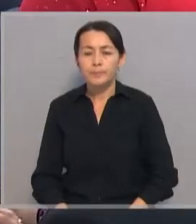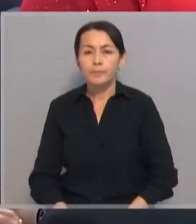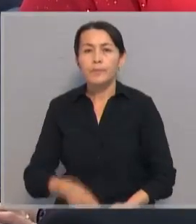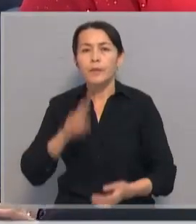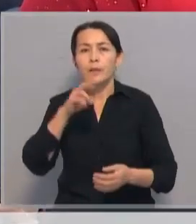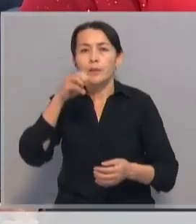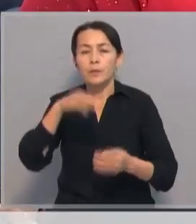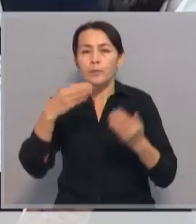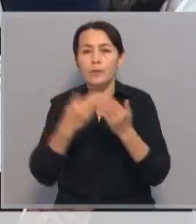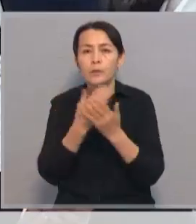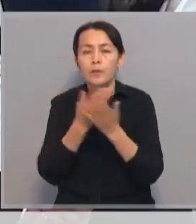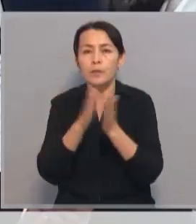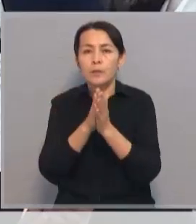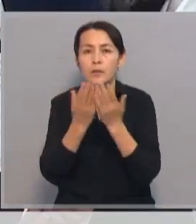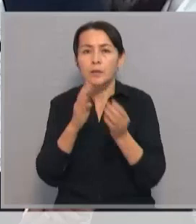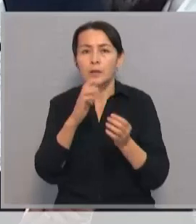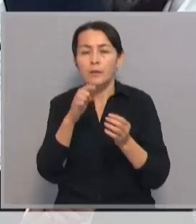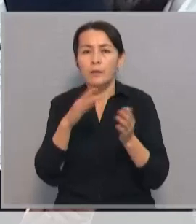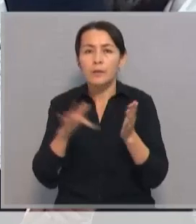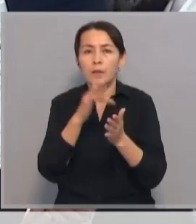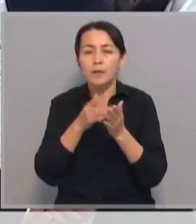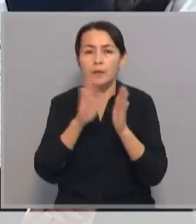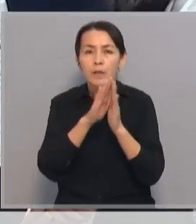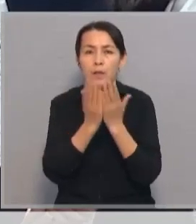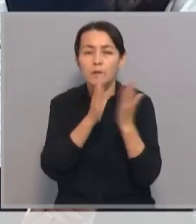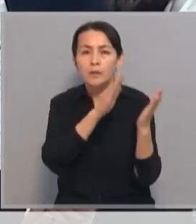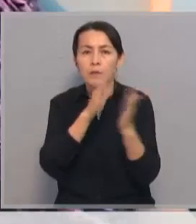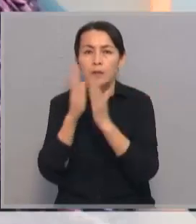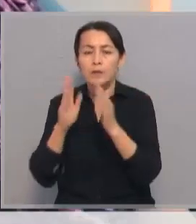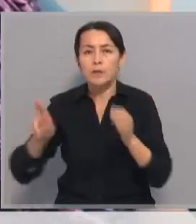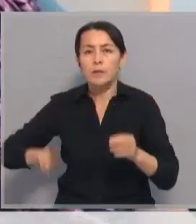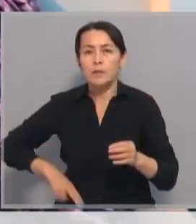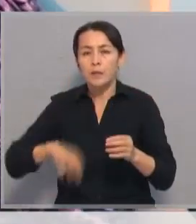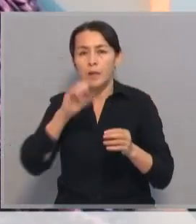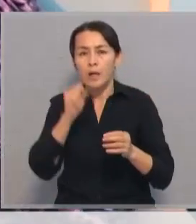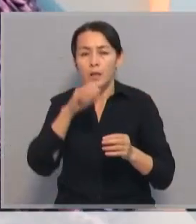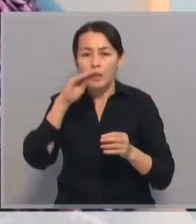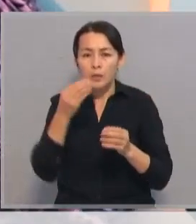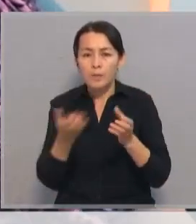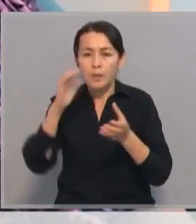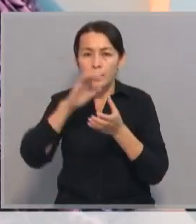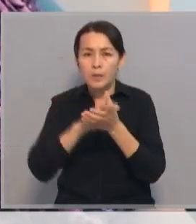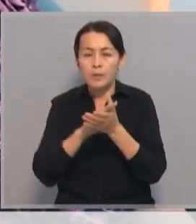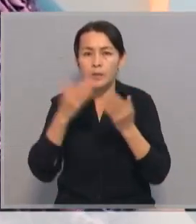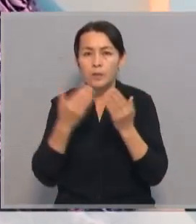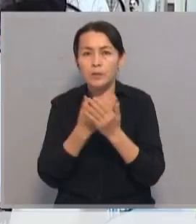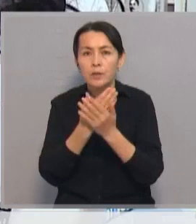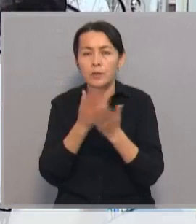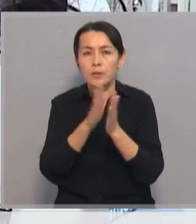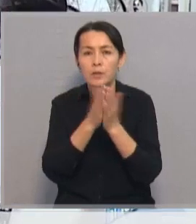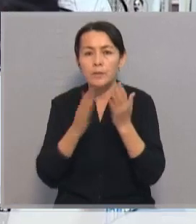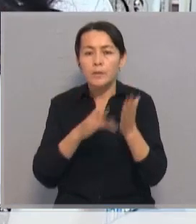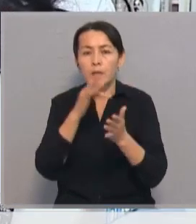Кемел Тоқаевтың жаңа көптомдықтарын Әл-Фараби атындағы қалалық ғылыми әмбебап кітапханасының директоры Анар Жаппарқұлова таныстырып, жаңа көптомдықтар